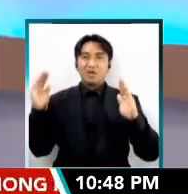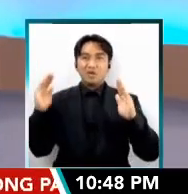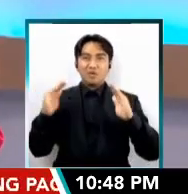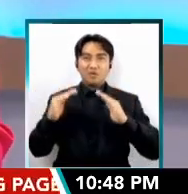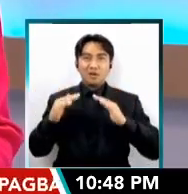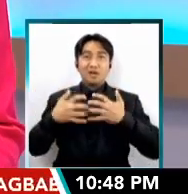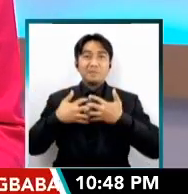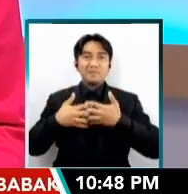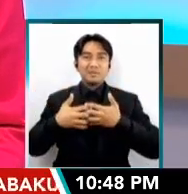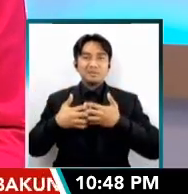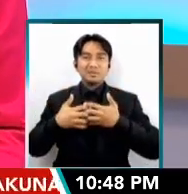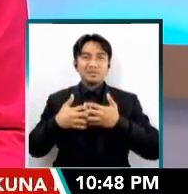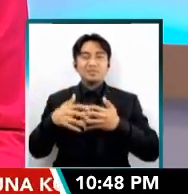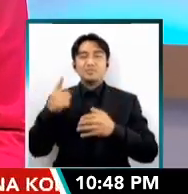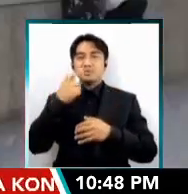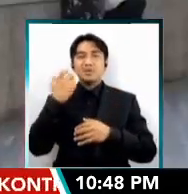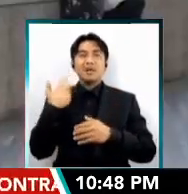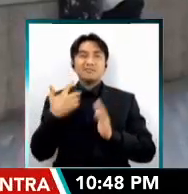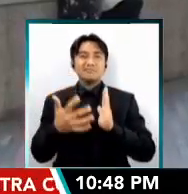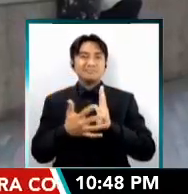dahil sa technical problems.